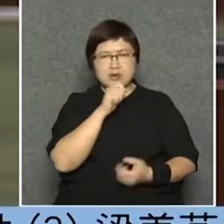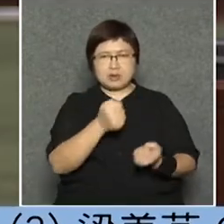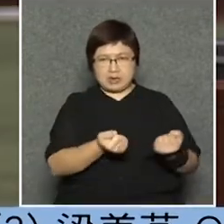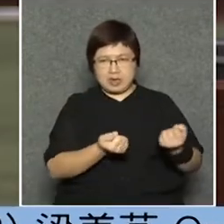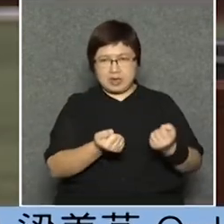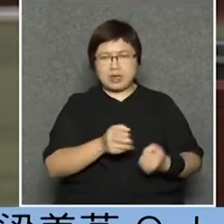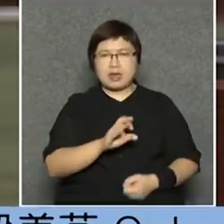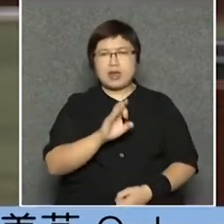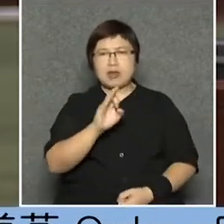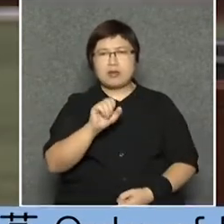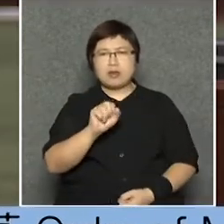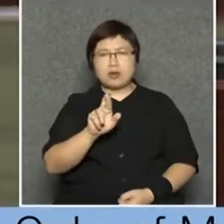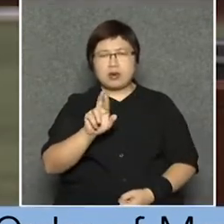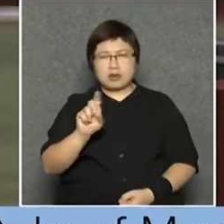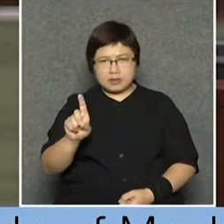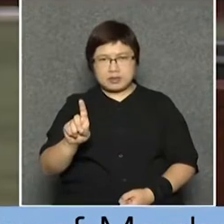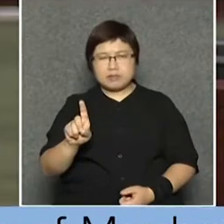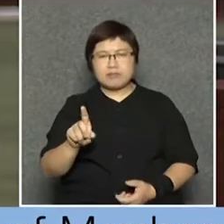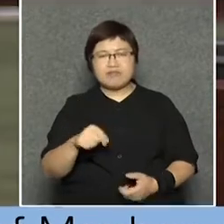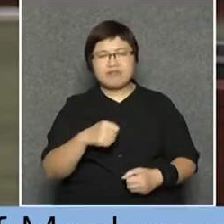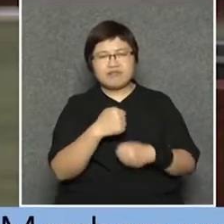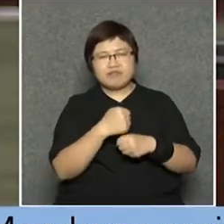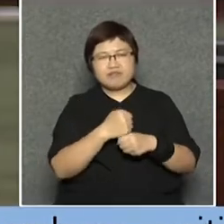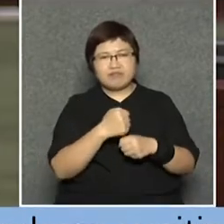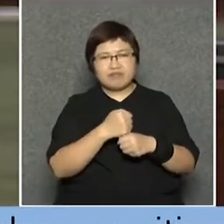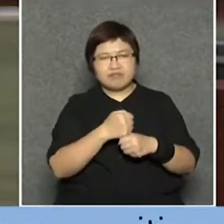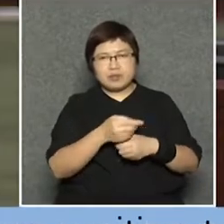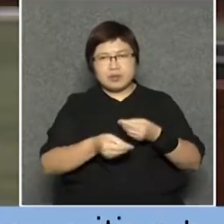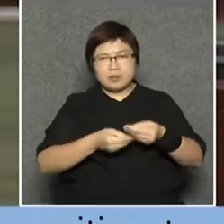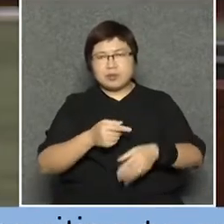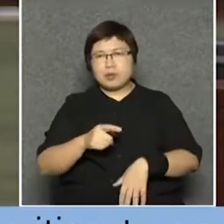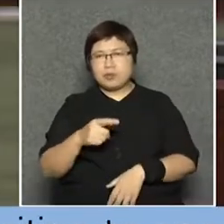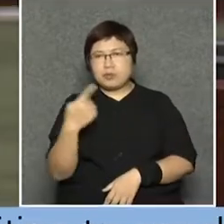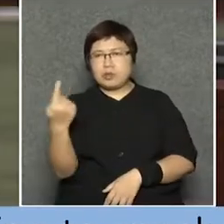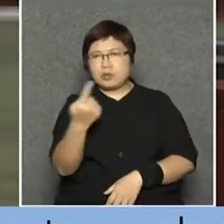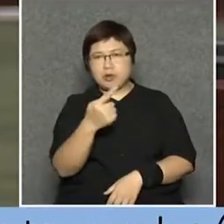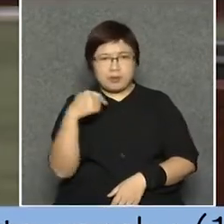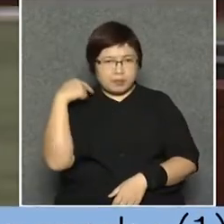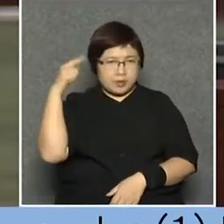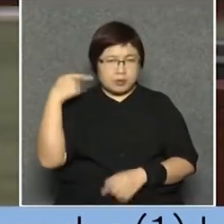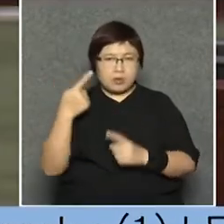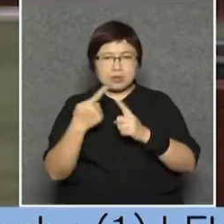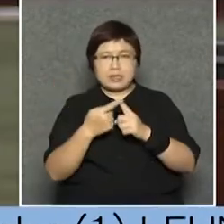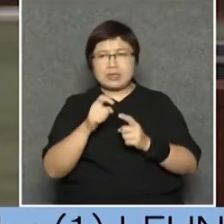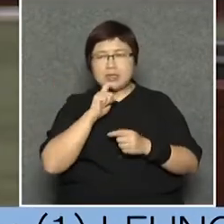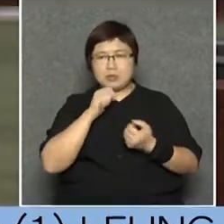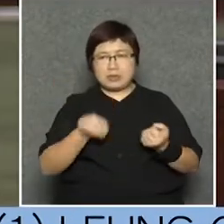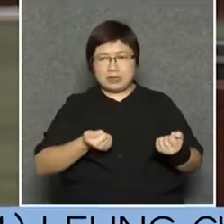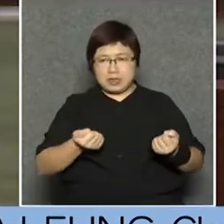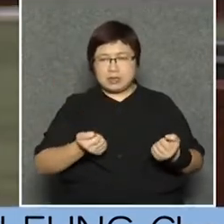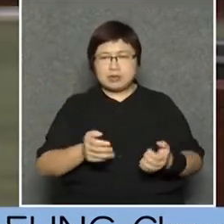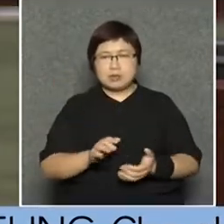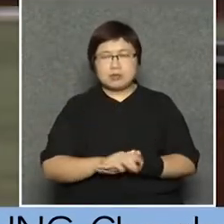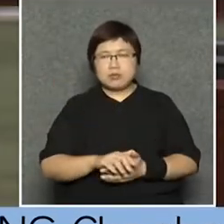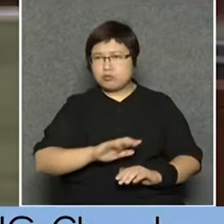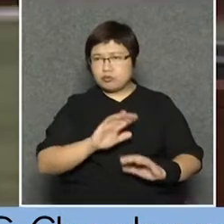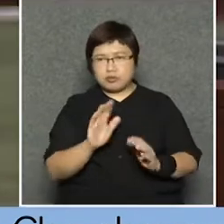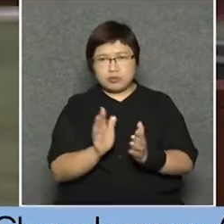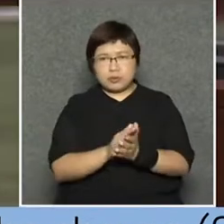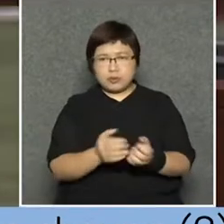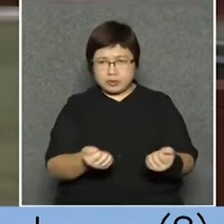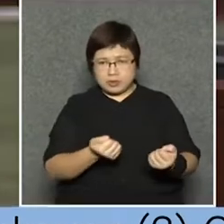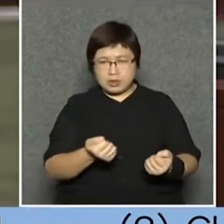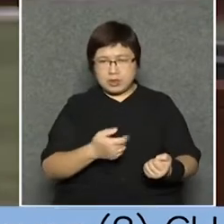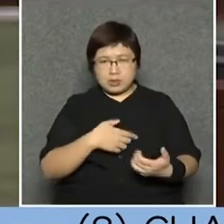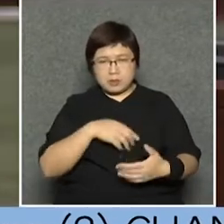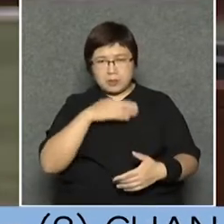個發明咗呢個生產線嘅方法之後咧，就每個美國人有架車。其實所有嘅車而家咁豪華咧，都係喺